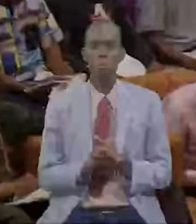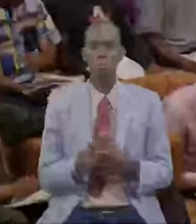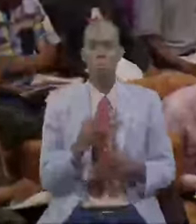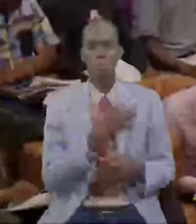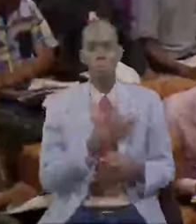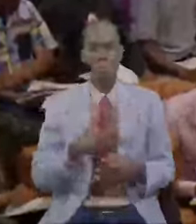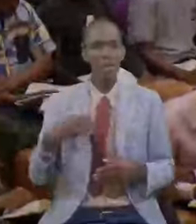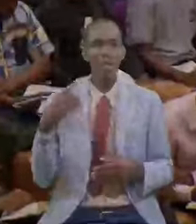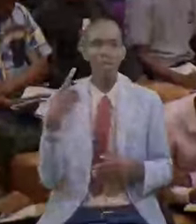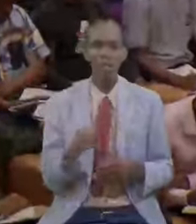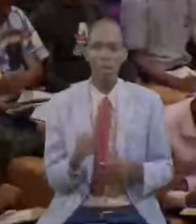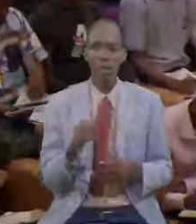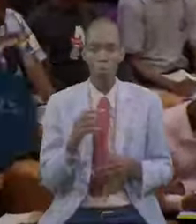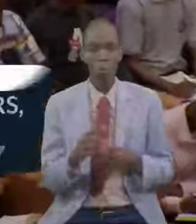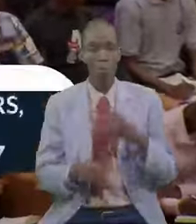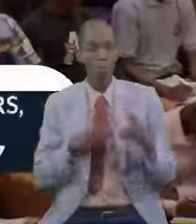monde passe.